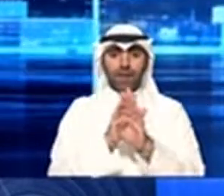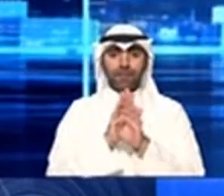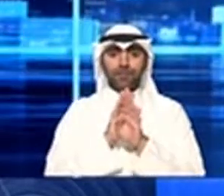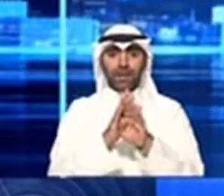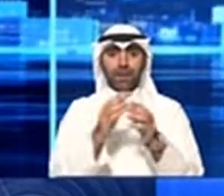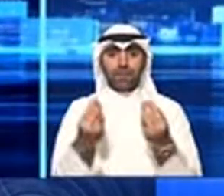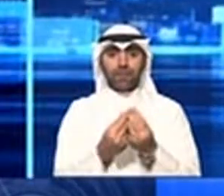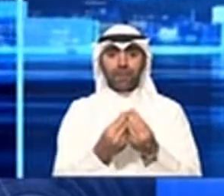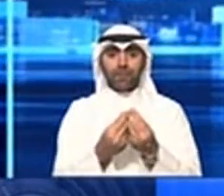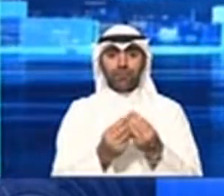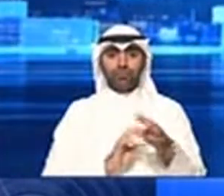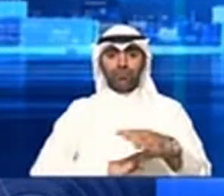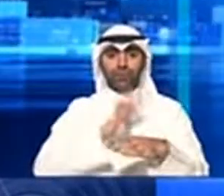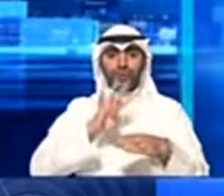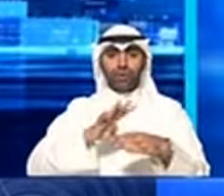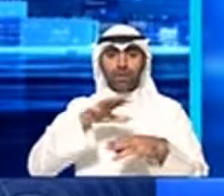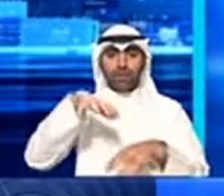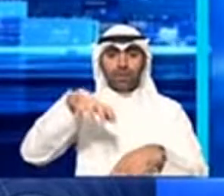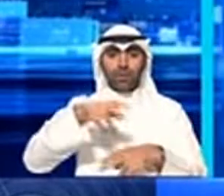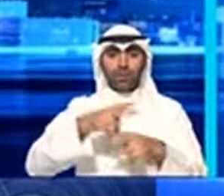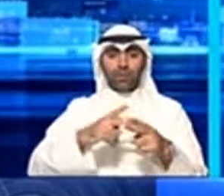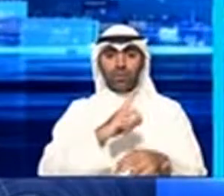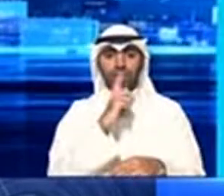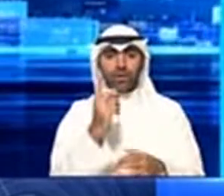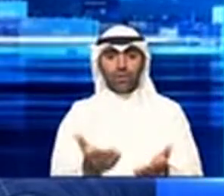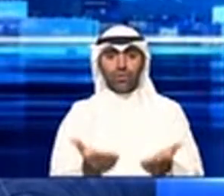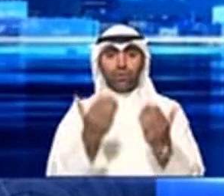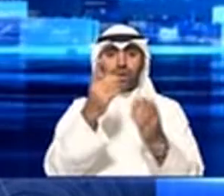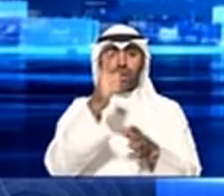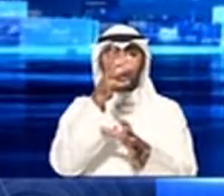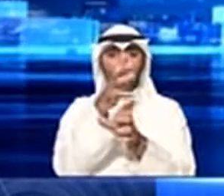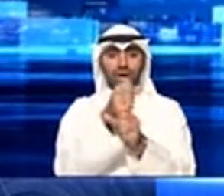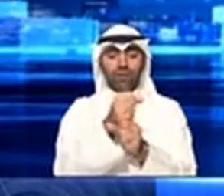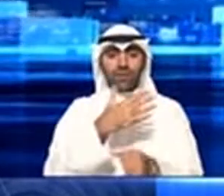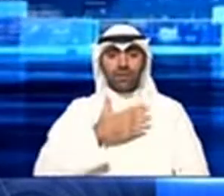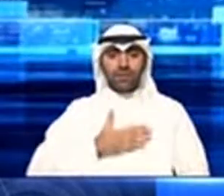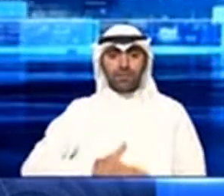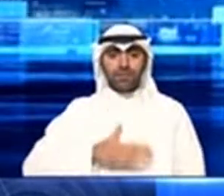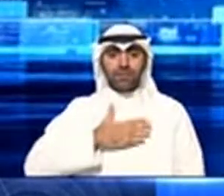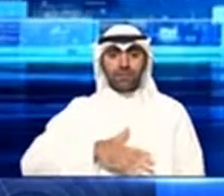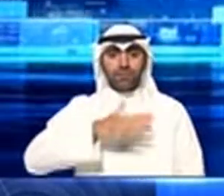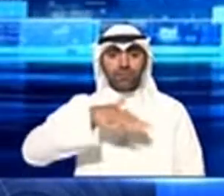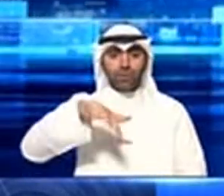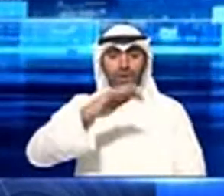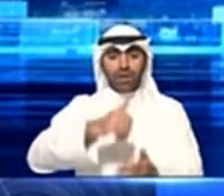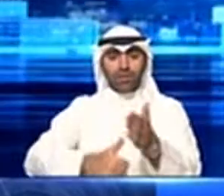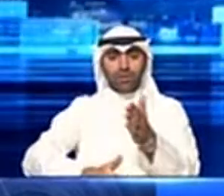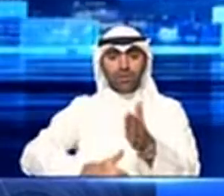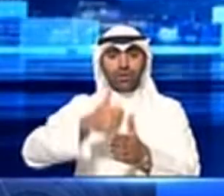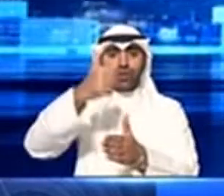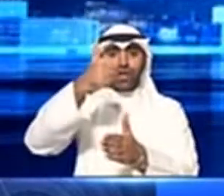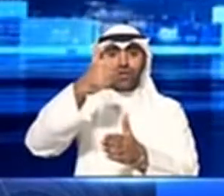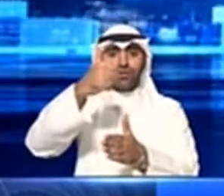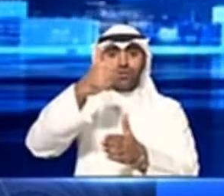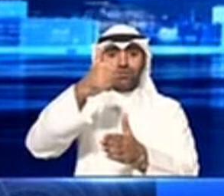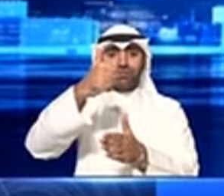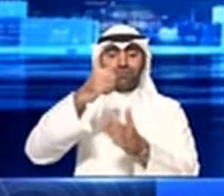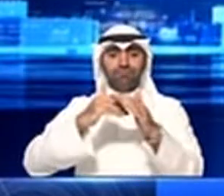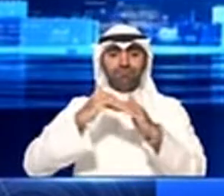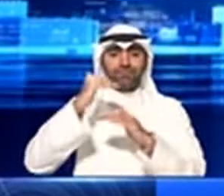رجيا لحضرة صاحب السمو أمير البلاد حفظه الله ورعاه ولسمو ولي العهد حفظه الله موفور الصحة